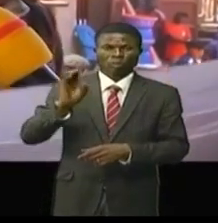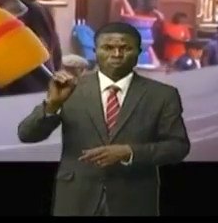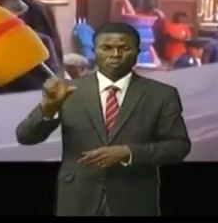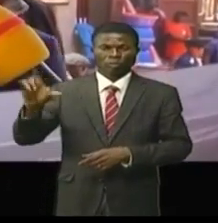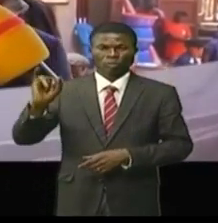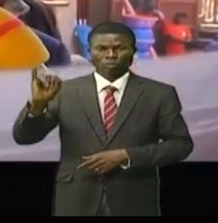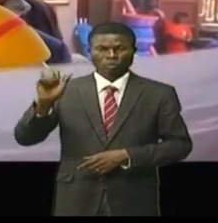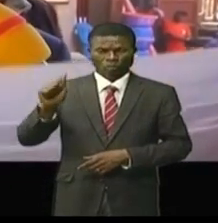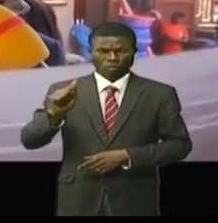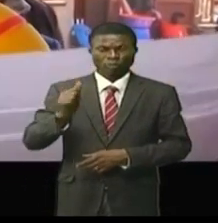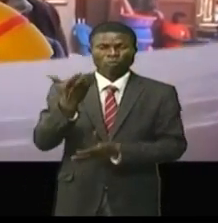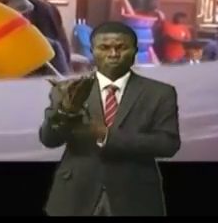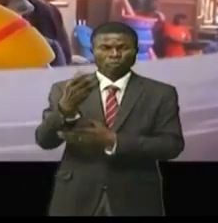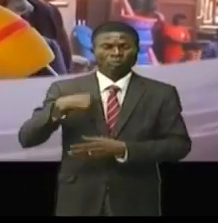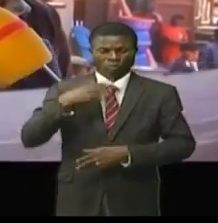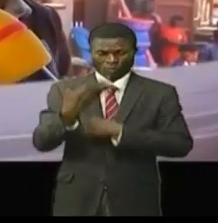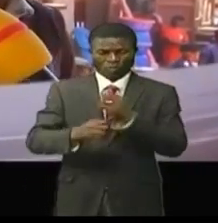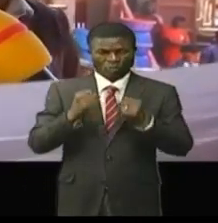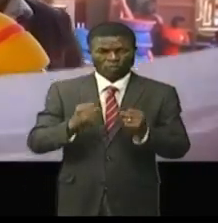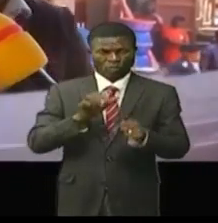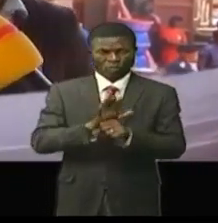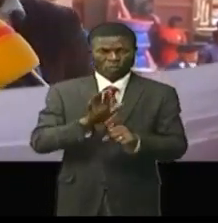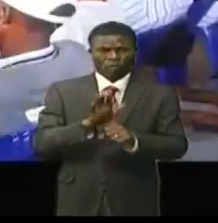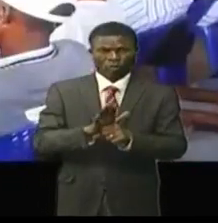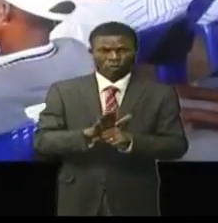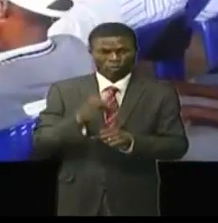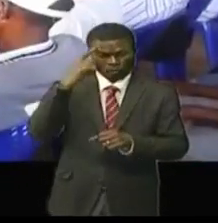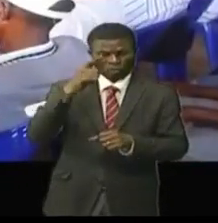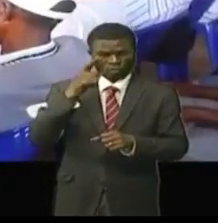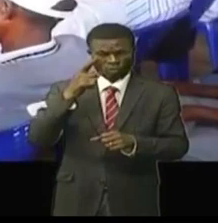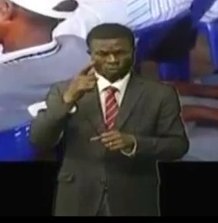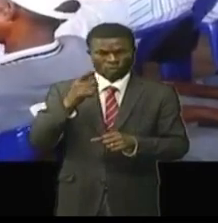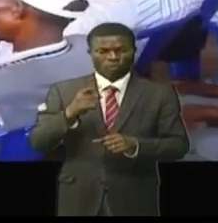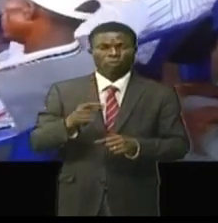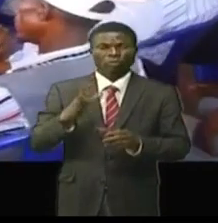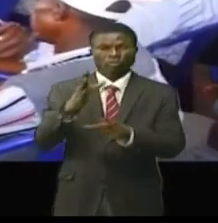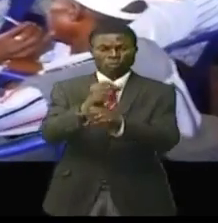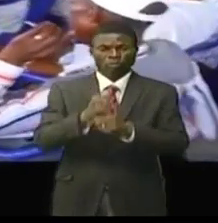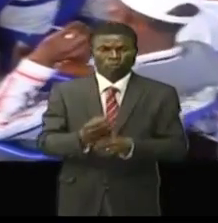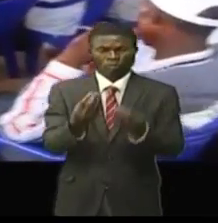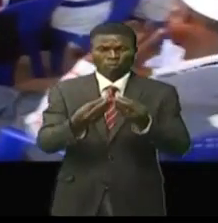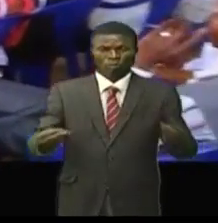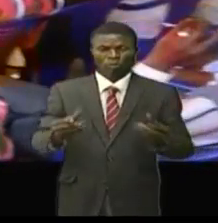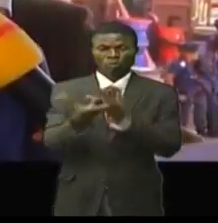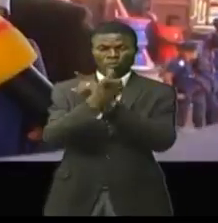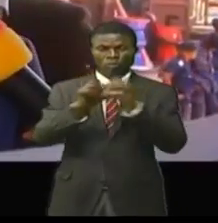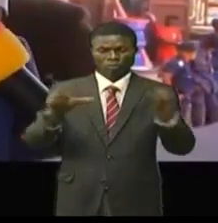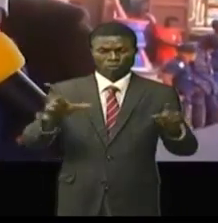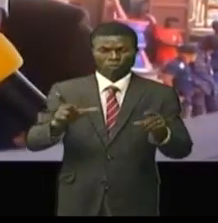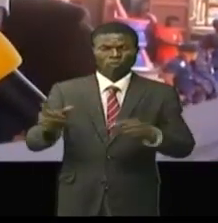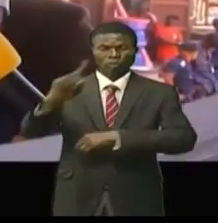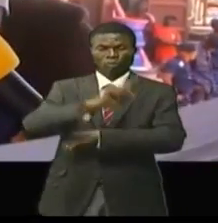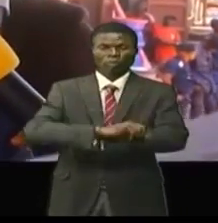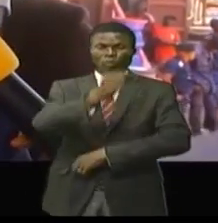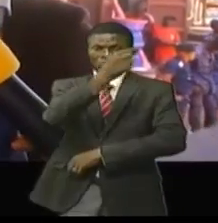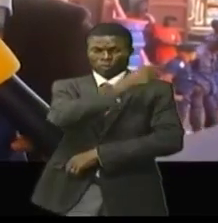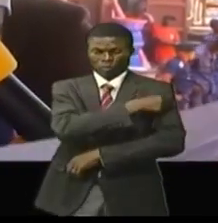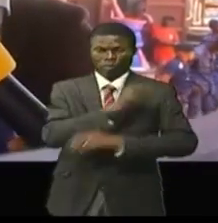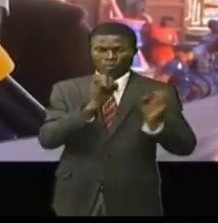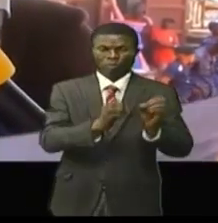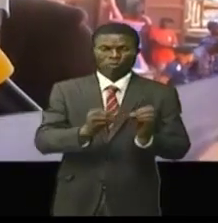à fournir plus d'efforts pour consolider les acquis des différentes journées de vaccination